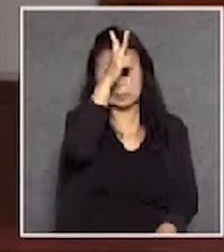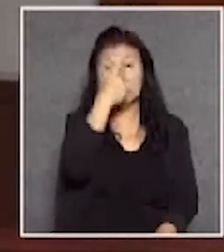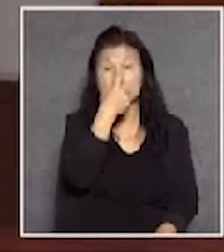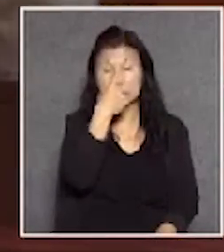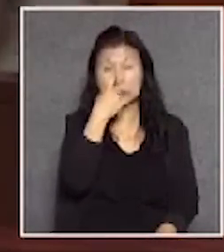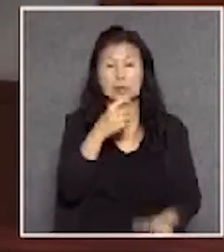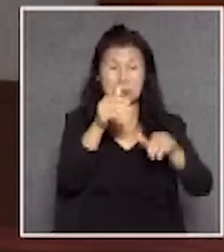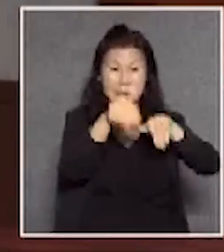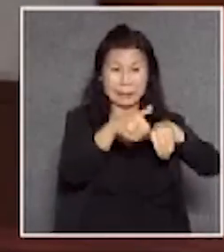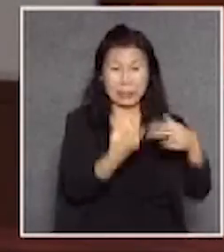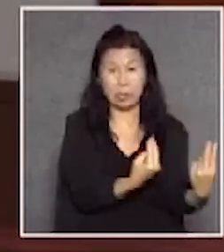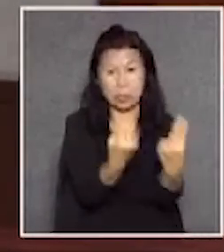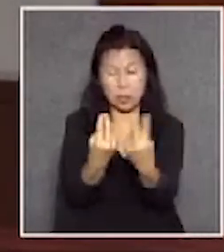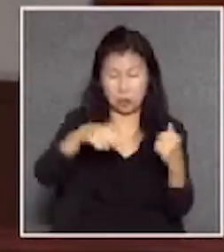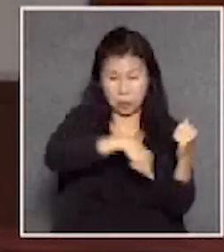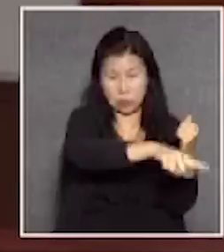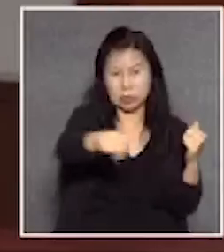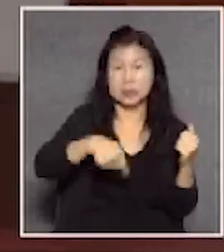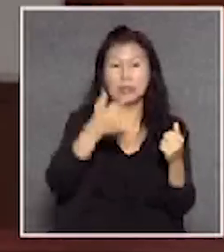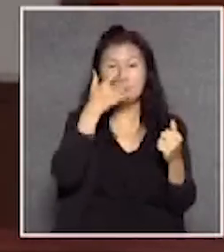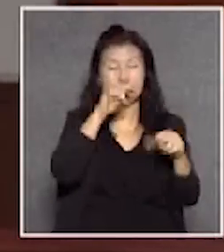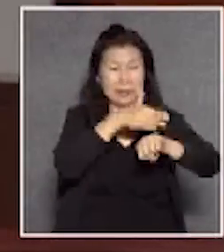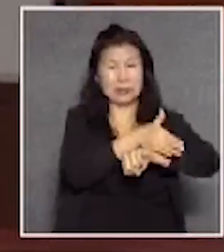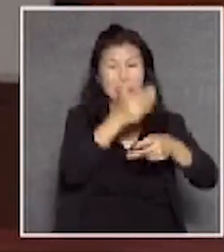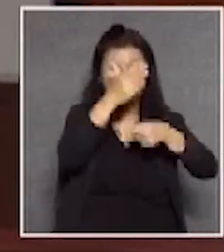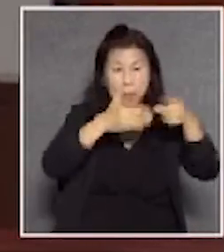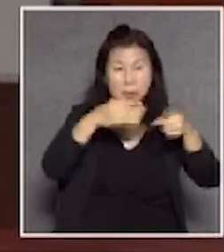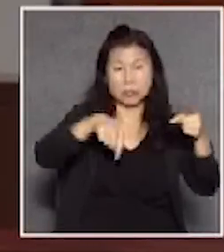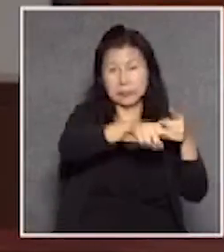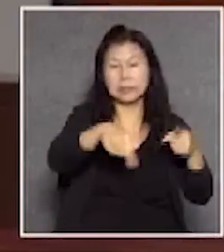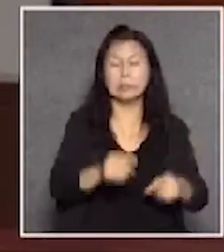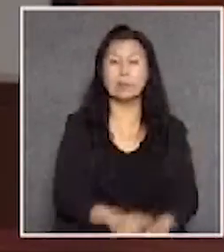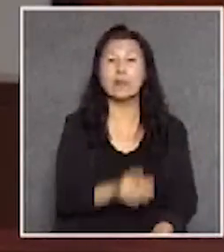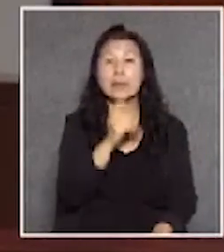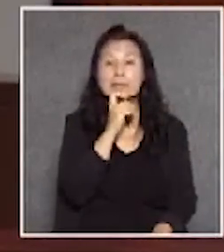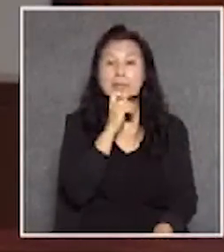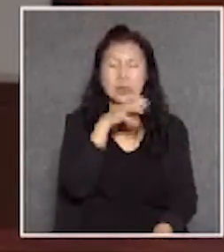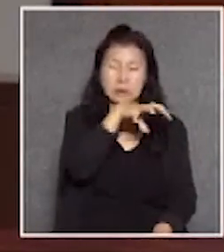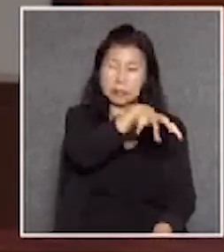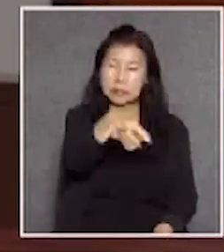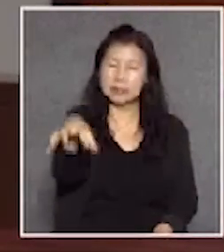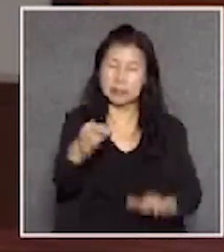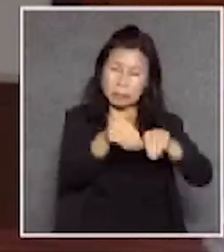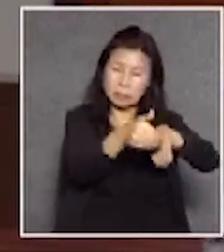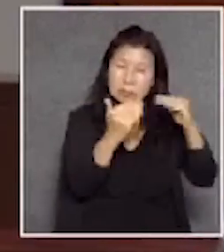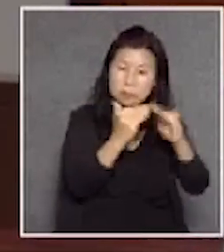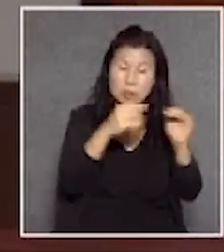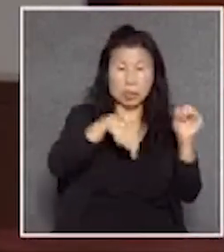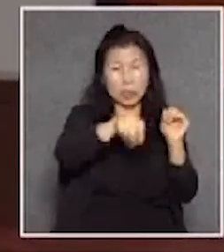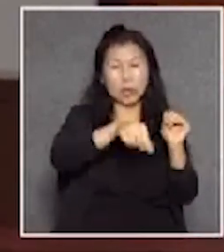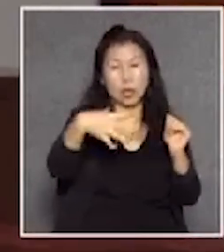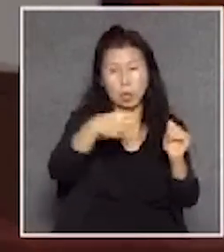郊野公園的範圍的時候，礙於新界部分土地有一些零散的村落，土地權益複